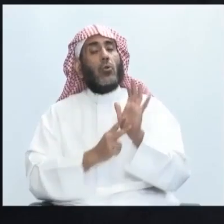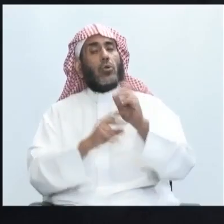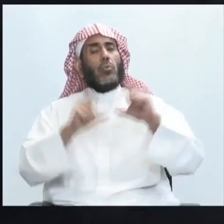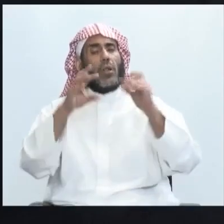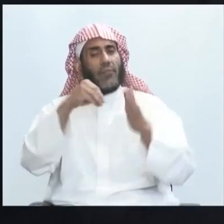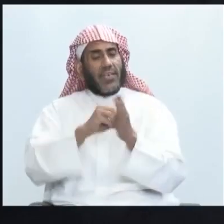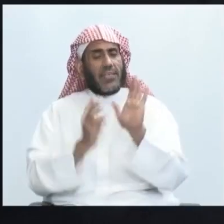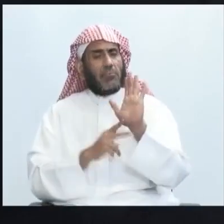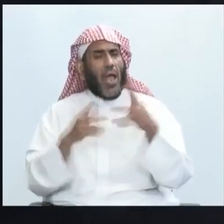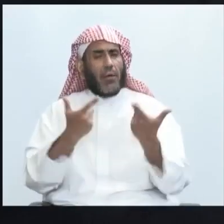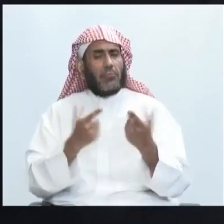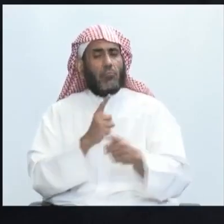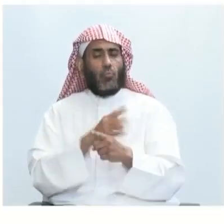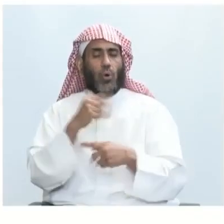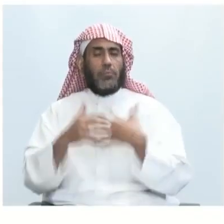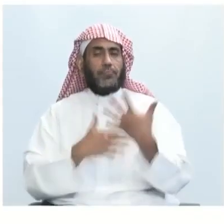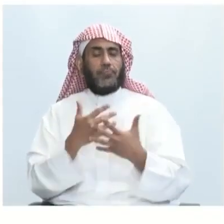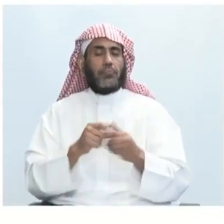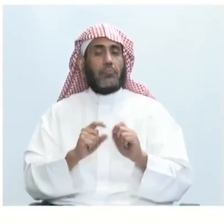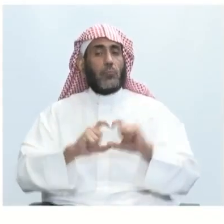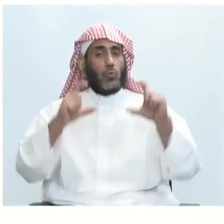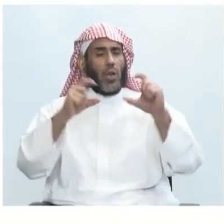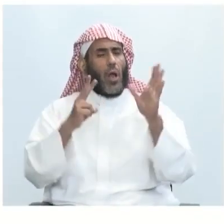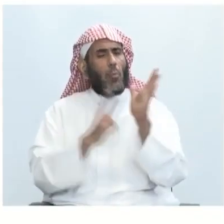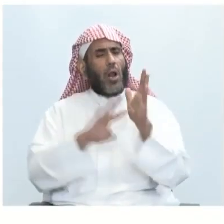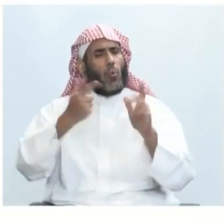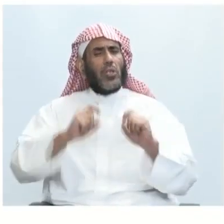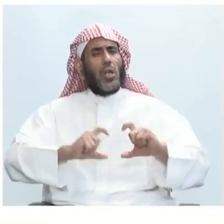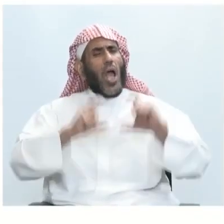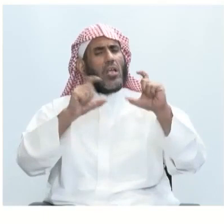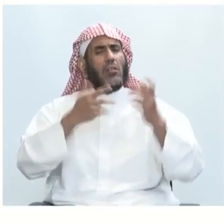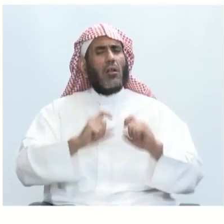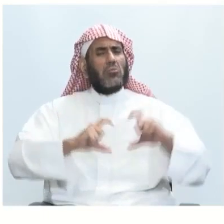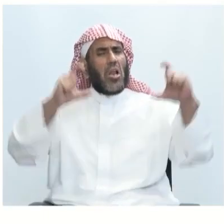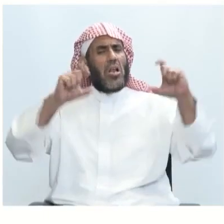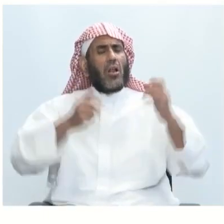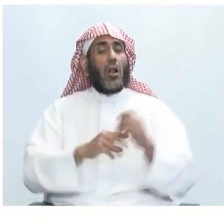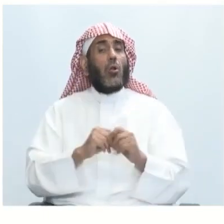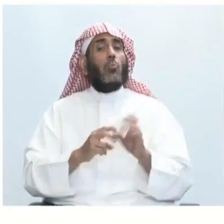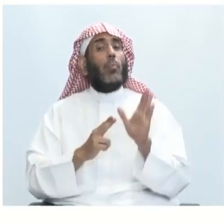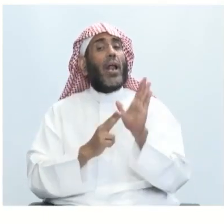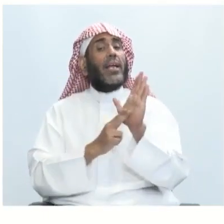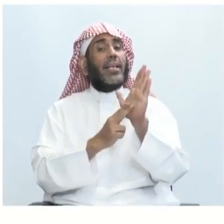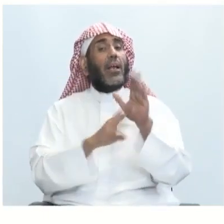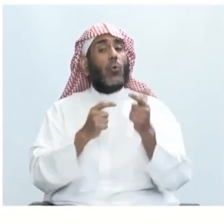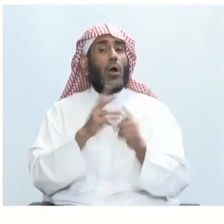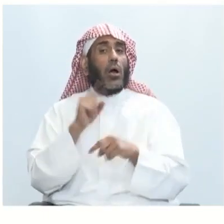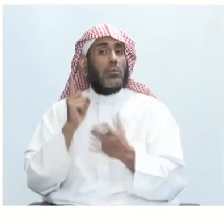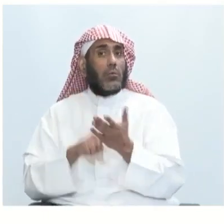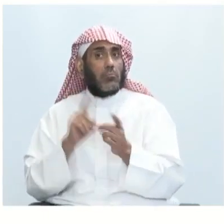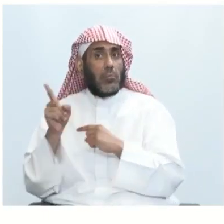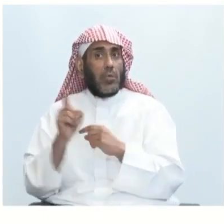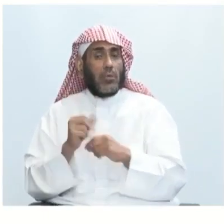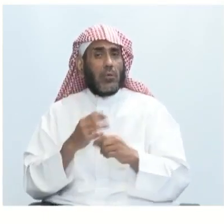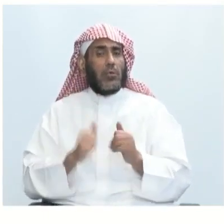هذا النص او البراهين التي ذكرها والادله كلها هنا الحجج انه